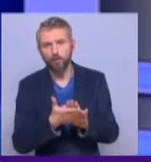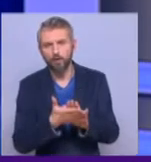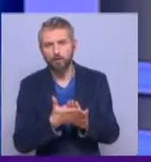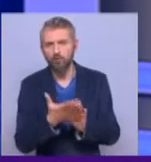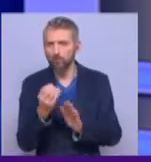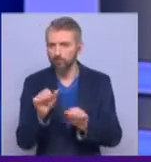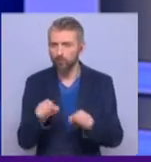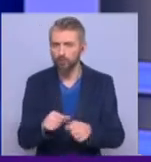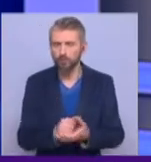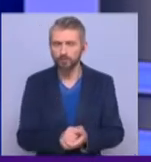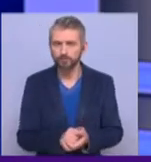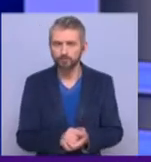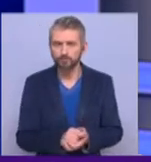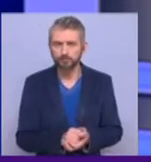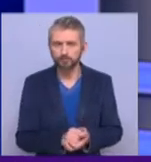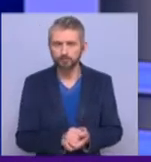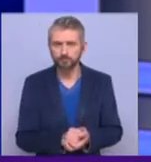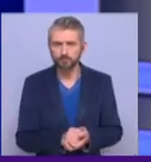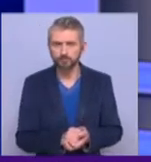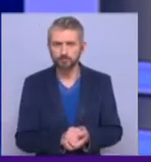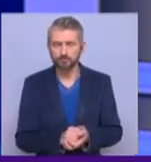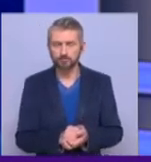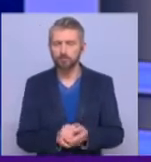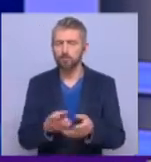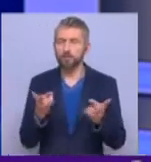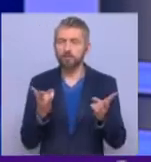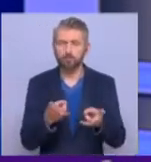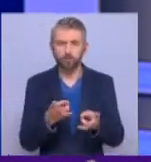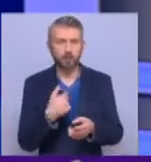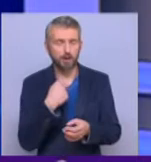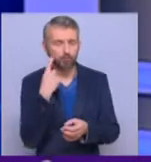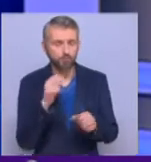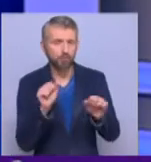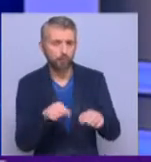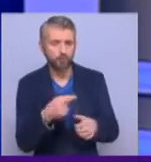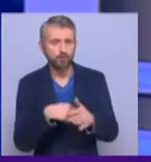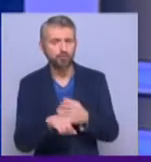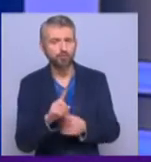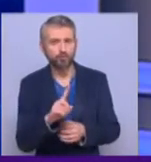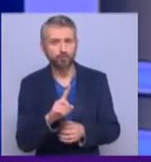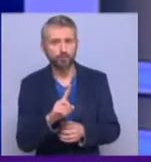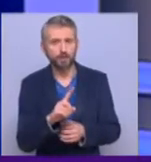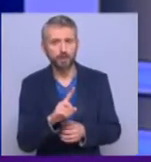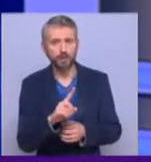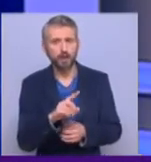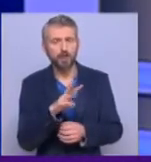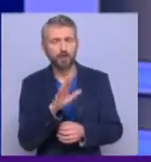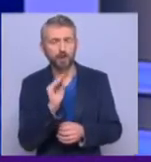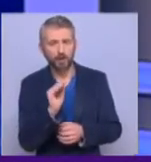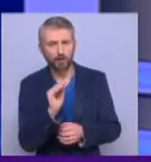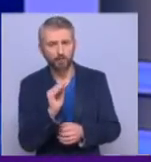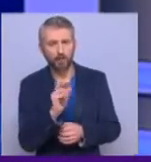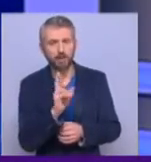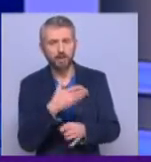Ще можна? Ну, чи можна взагалі? Потрібно? Я думаю, що можна, тому що, знов-таки, МВФ,